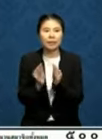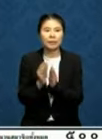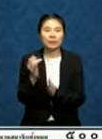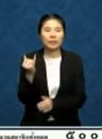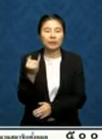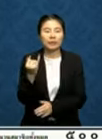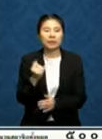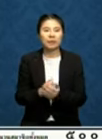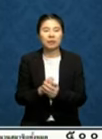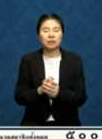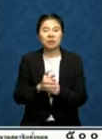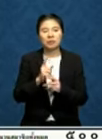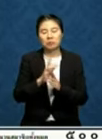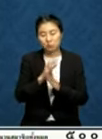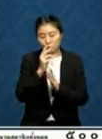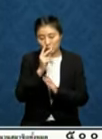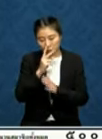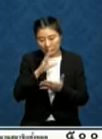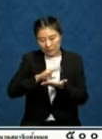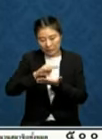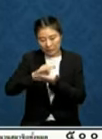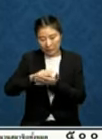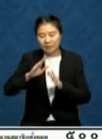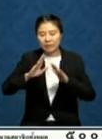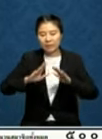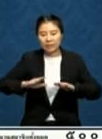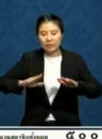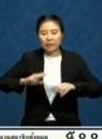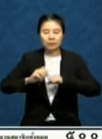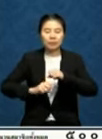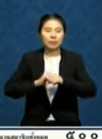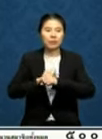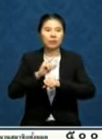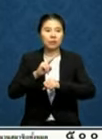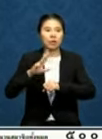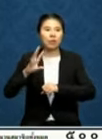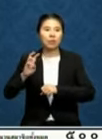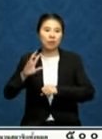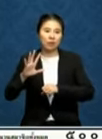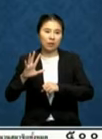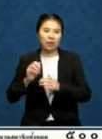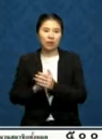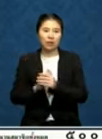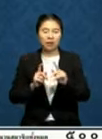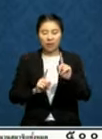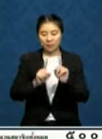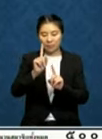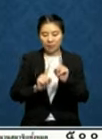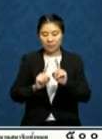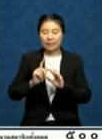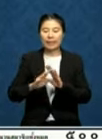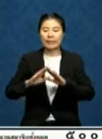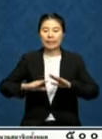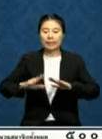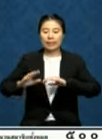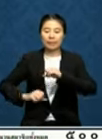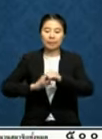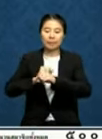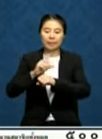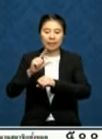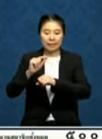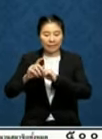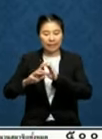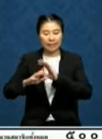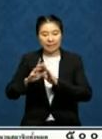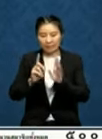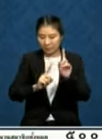ะคะก็พบว่าสถิติของเด็กและเยาวชนในไทยในปี2565มีการประเมินเด็กและเยาวชนที่อายุต่ำกว่า20ปีจำน